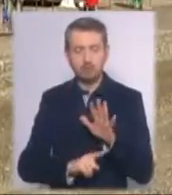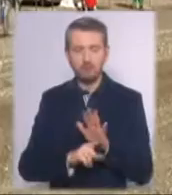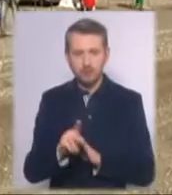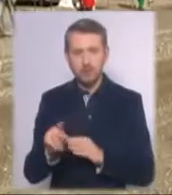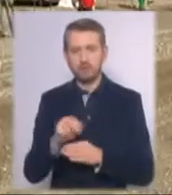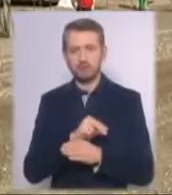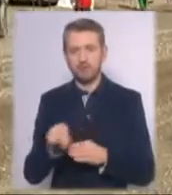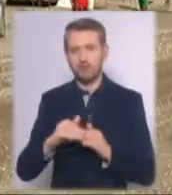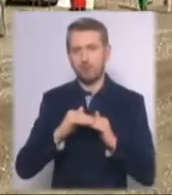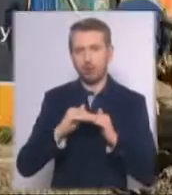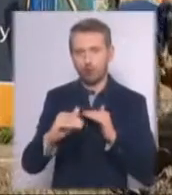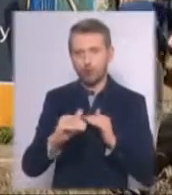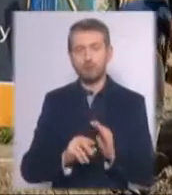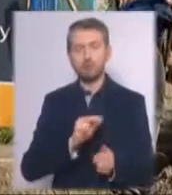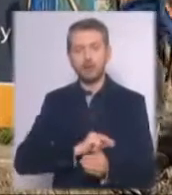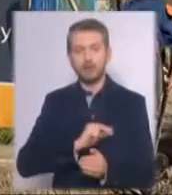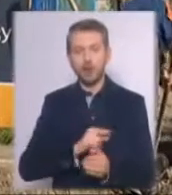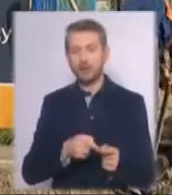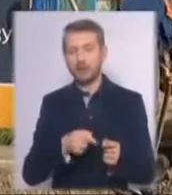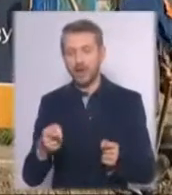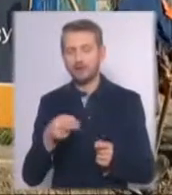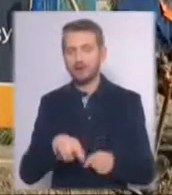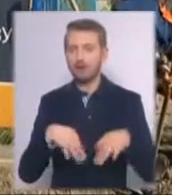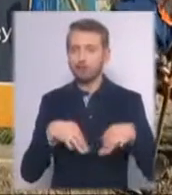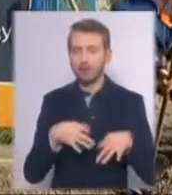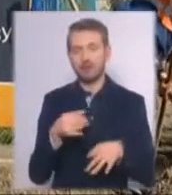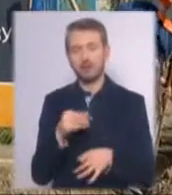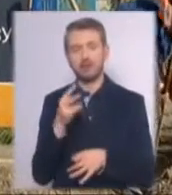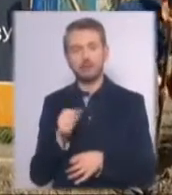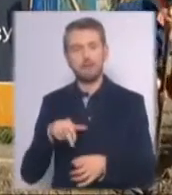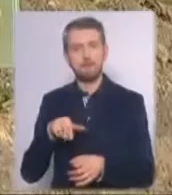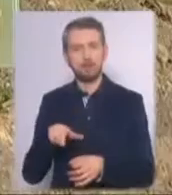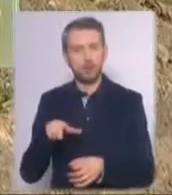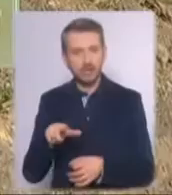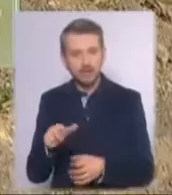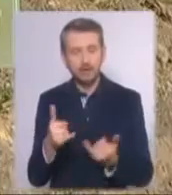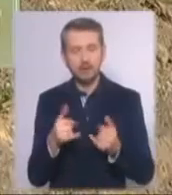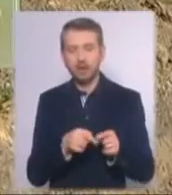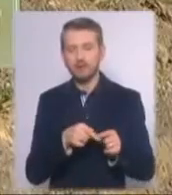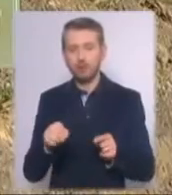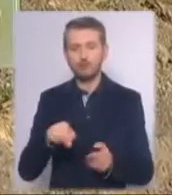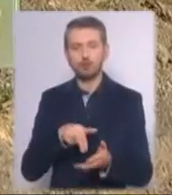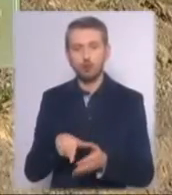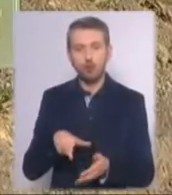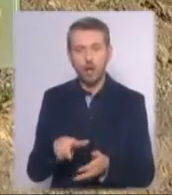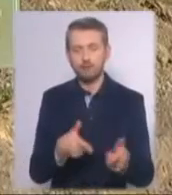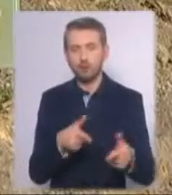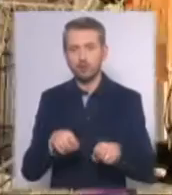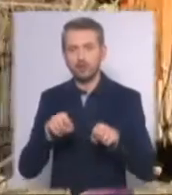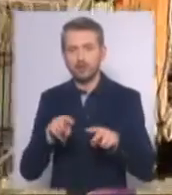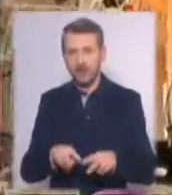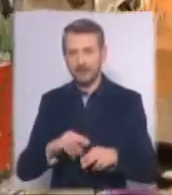дорожнє полотно. Працюють і на ділянці для автомобілів, і на пішохідній. Зараз вздовж тротуарів готують спеціальні